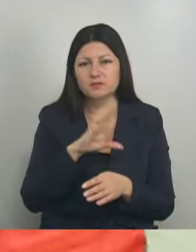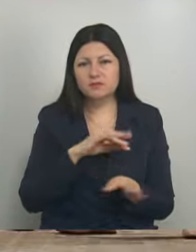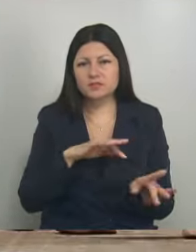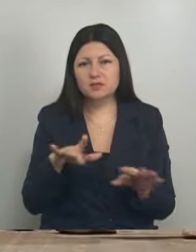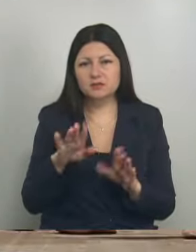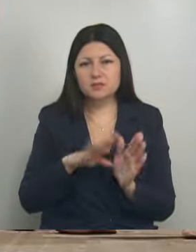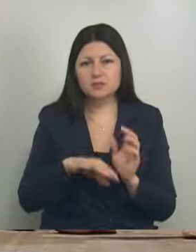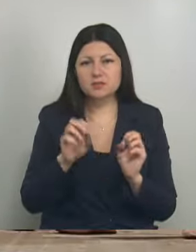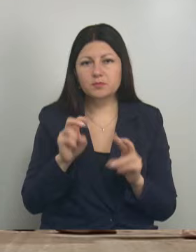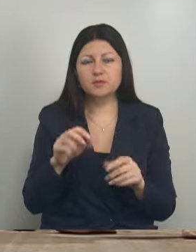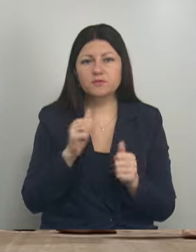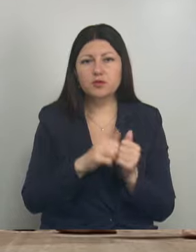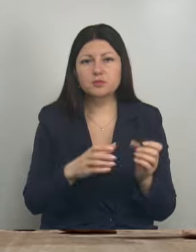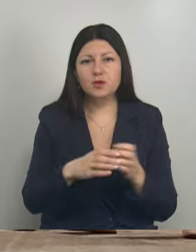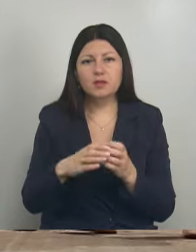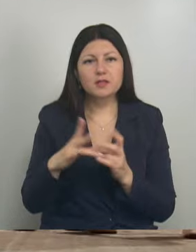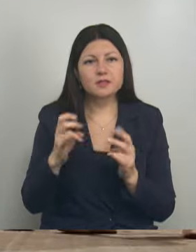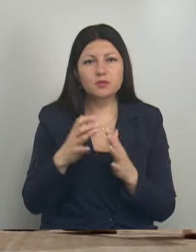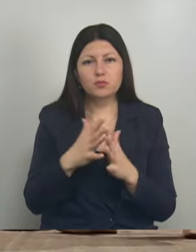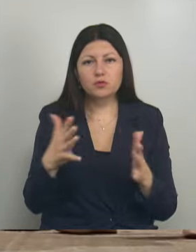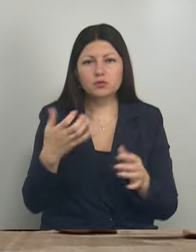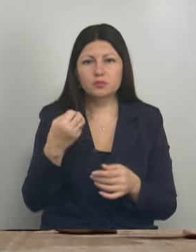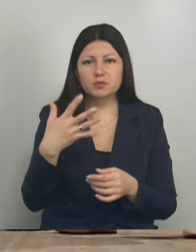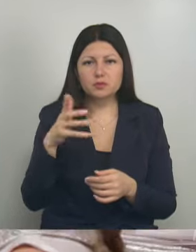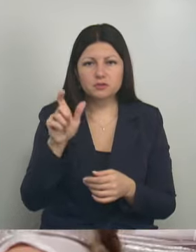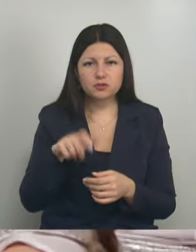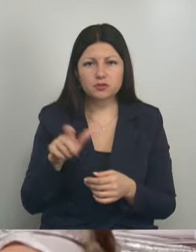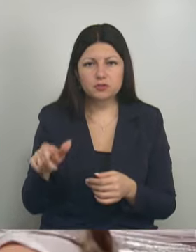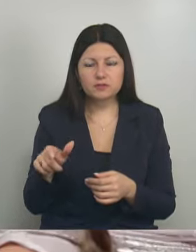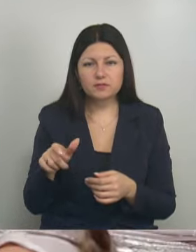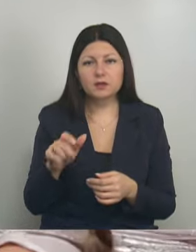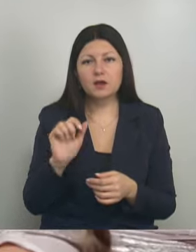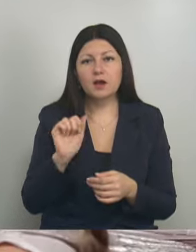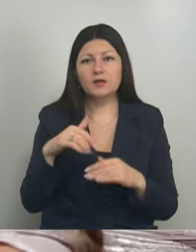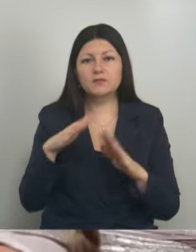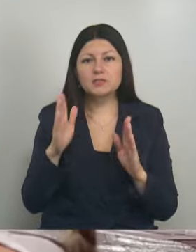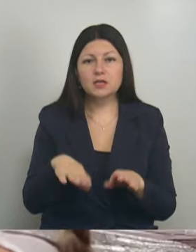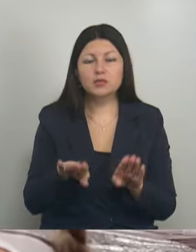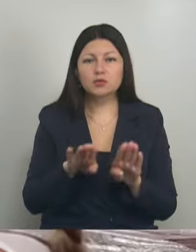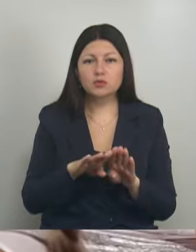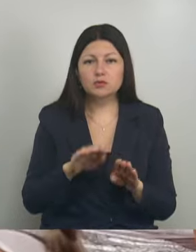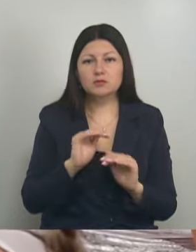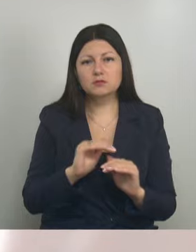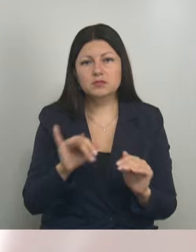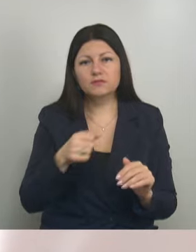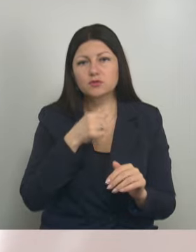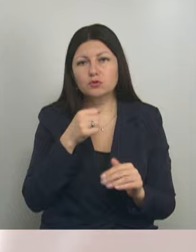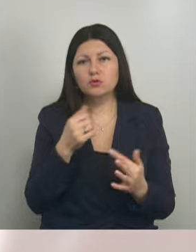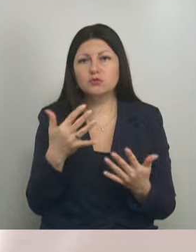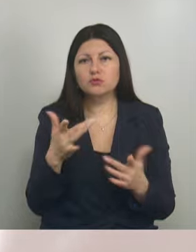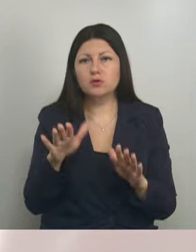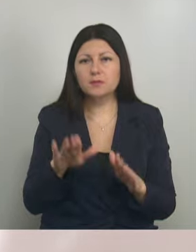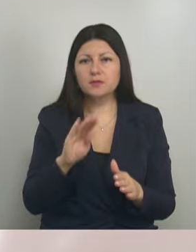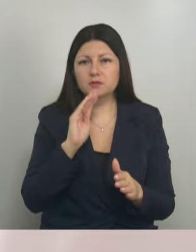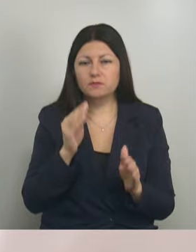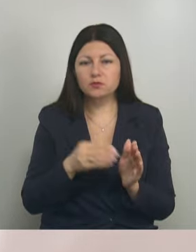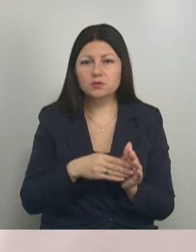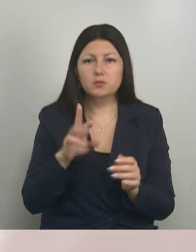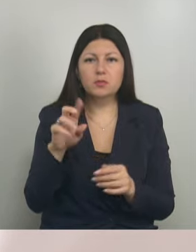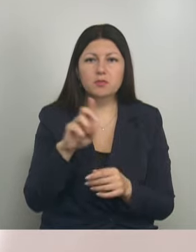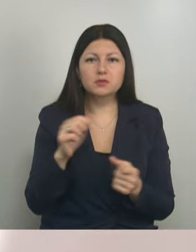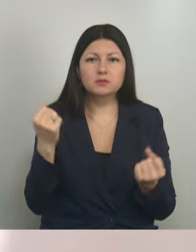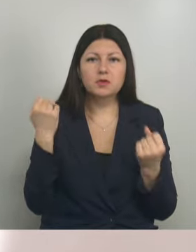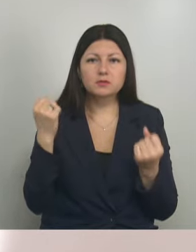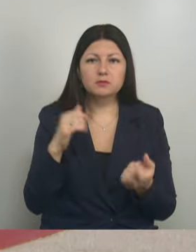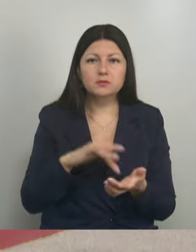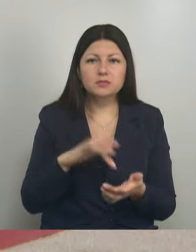коллективе одновременно не больше 15 человек, а в здании ровно столько детей и взрослых, сколько мест в укрытии. По Белгородскому